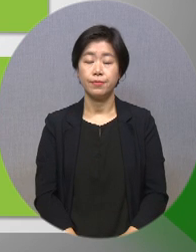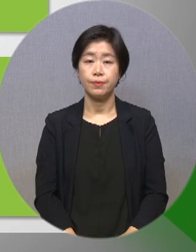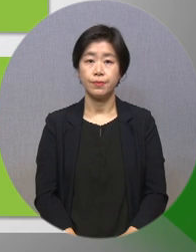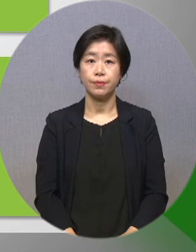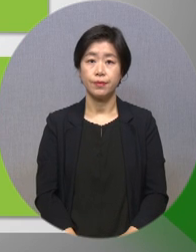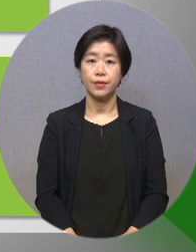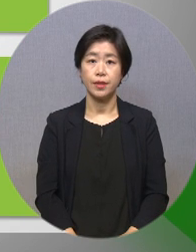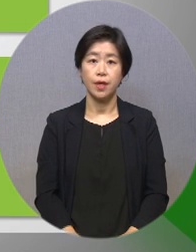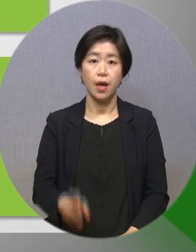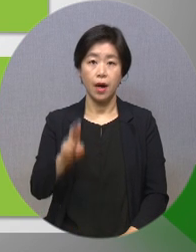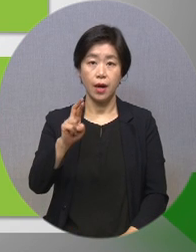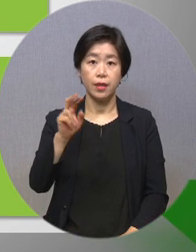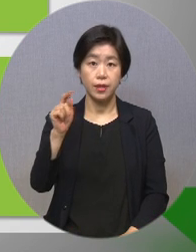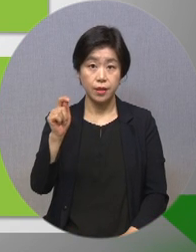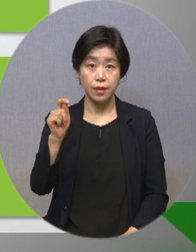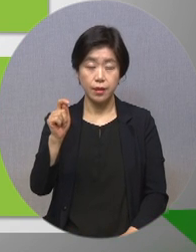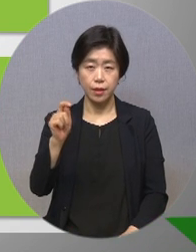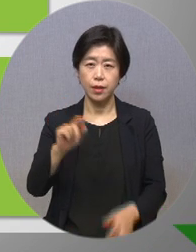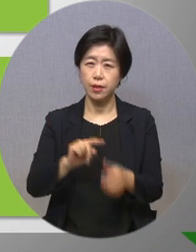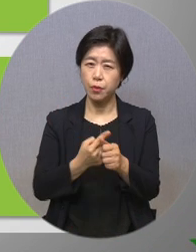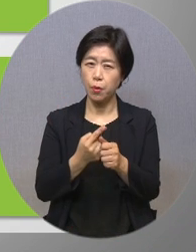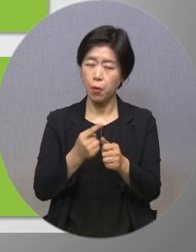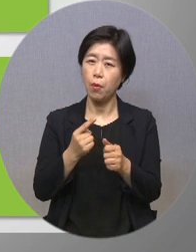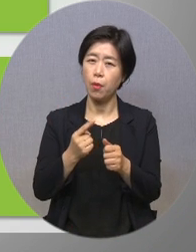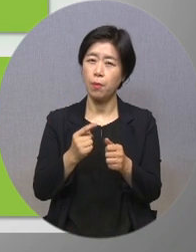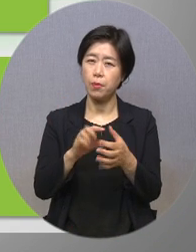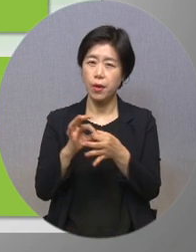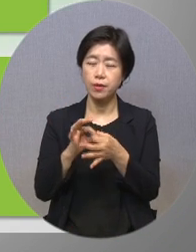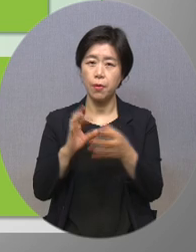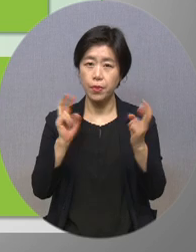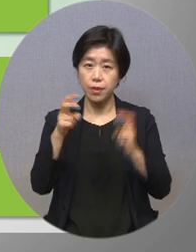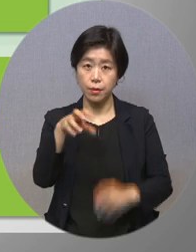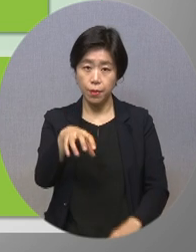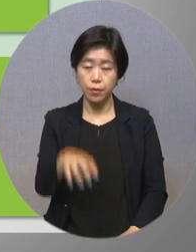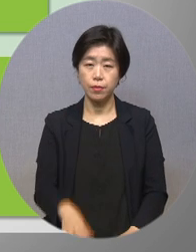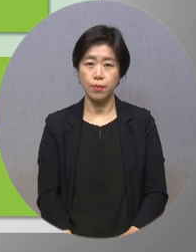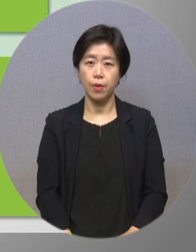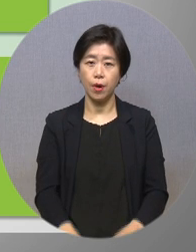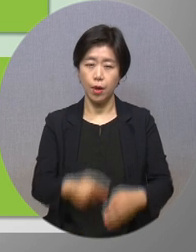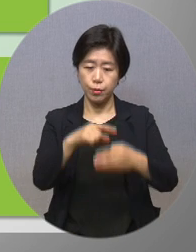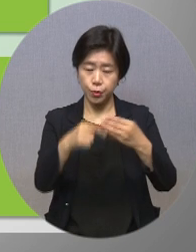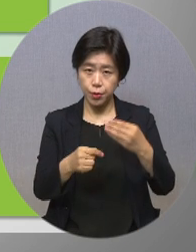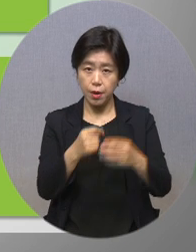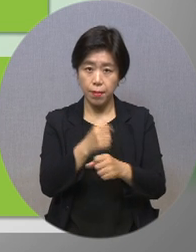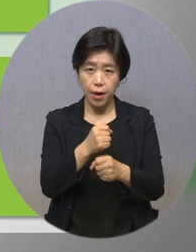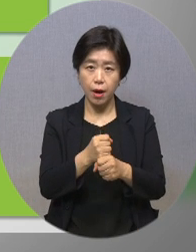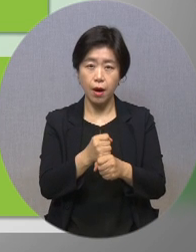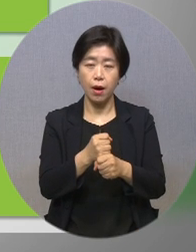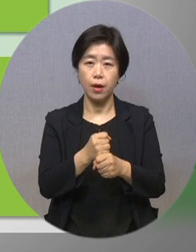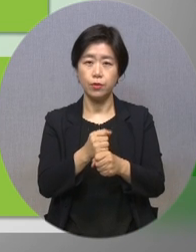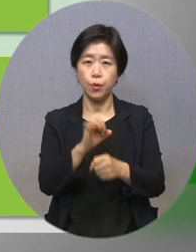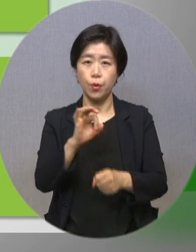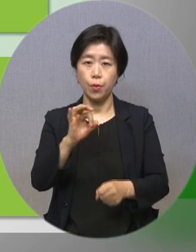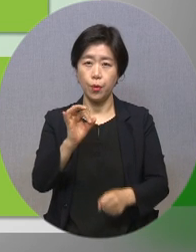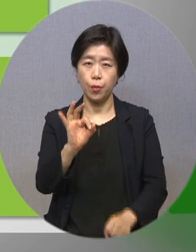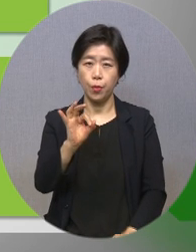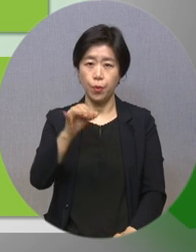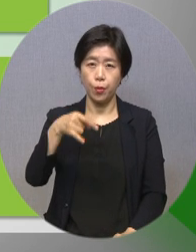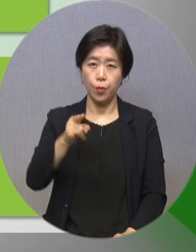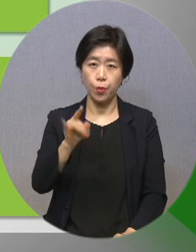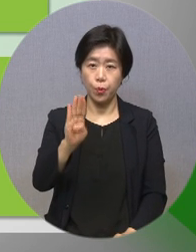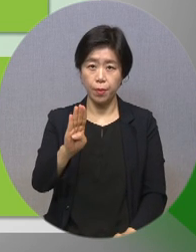주식회사 RT자동화에서 프로그래밍, 웹, 웹디자인, DB 강사를 모집합니다. 접수 마감일은